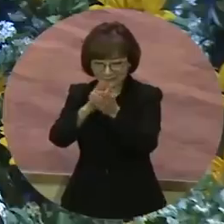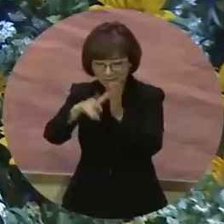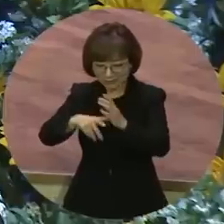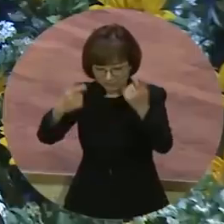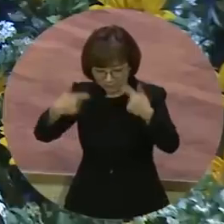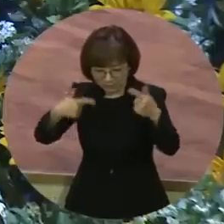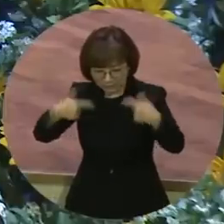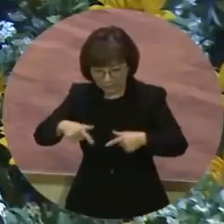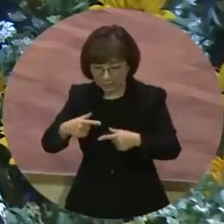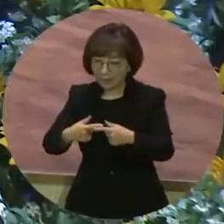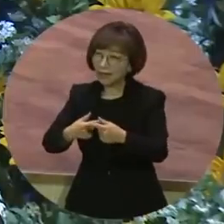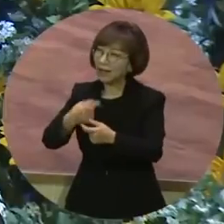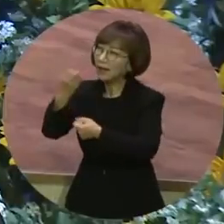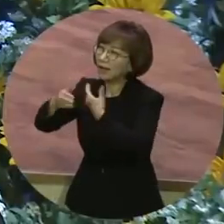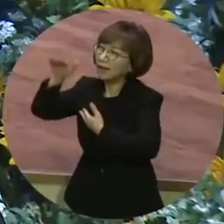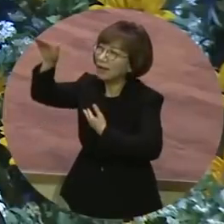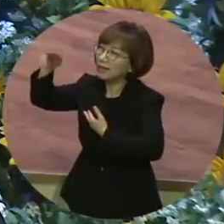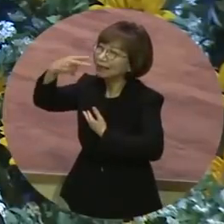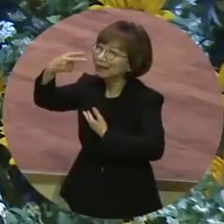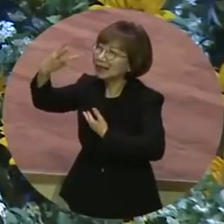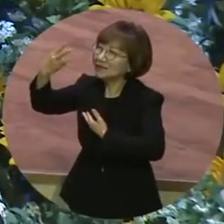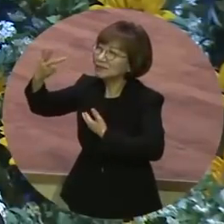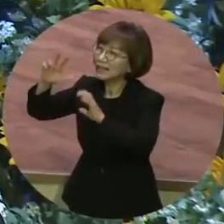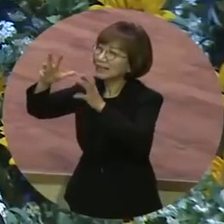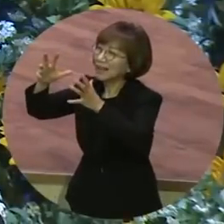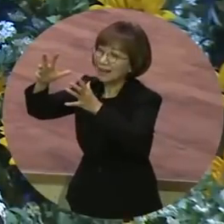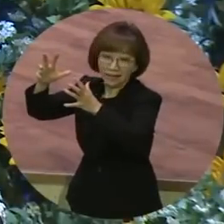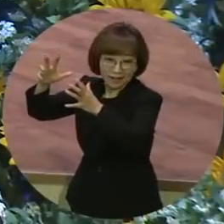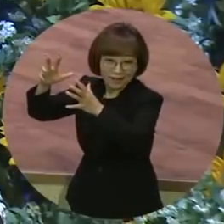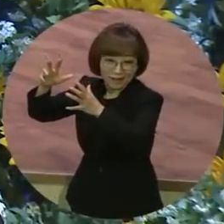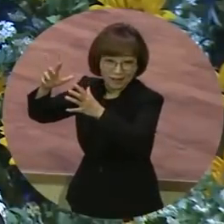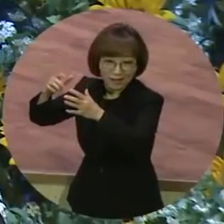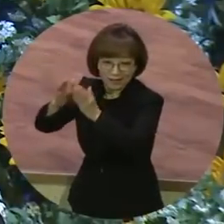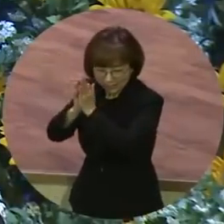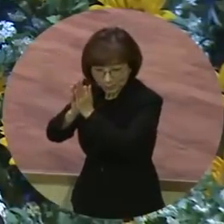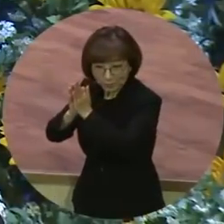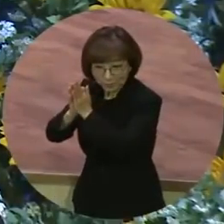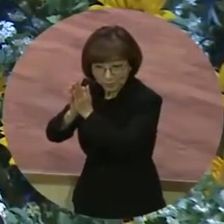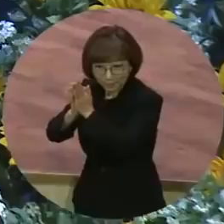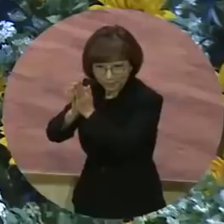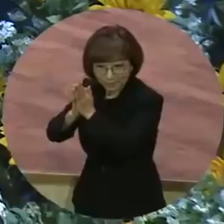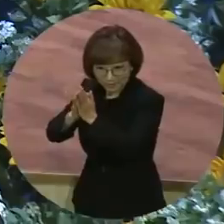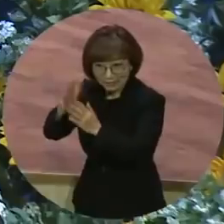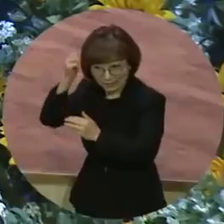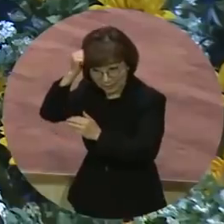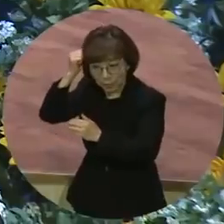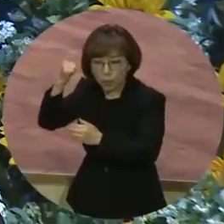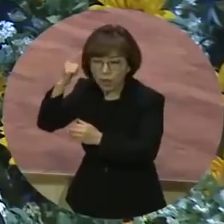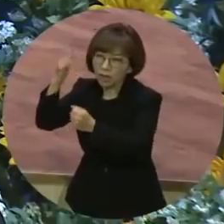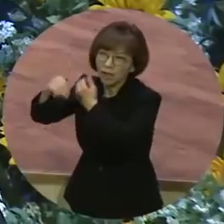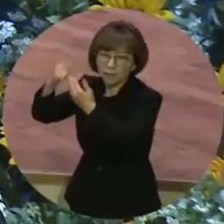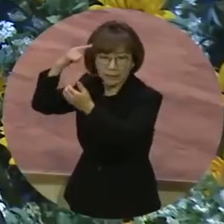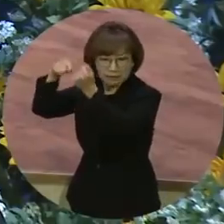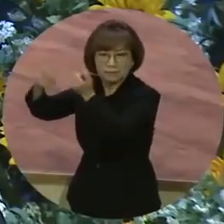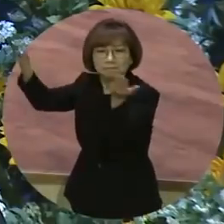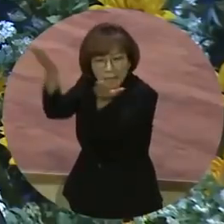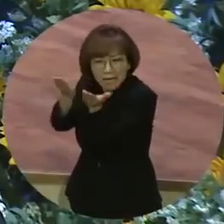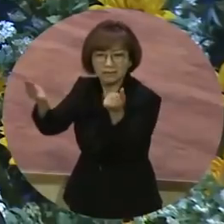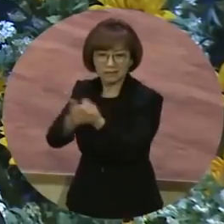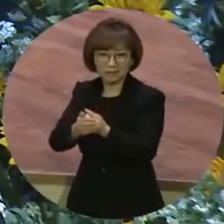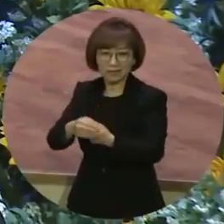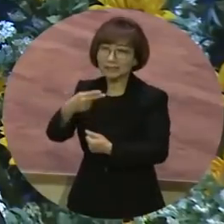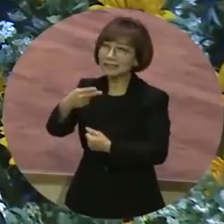있다고. 그거 구할 것도 없어요. 하나님의 나라를 위해서 여호와의 뜻을 맞추어서 나가보세요. 그러면요.